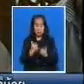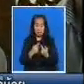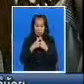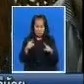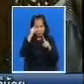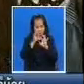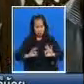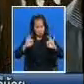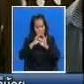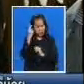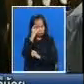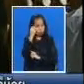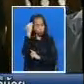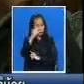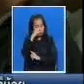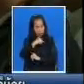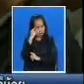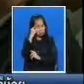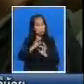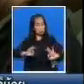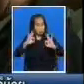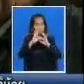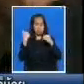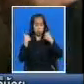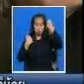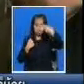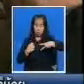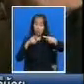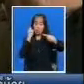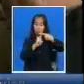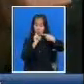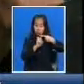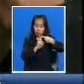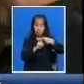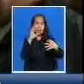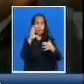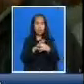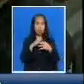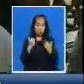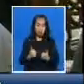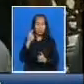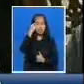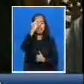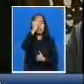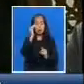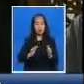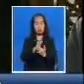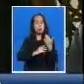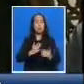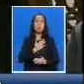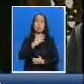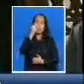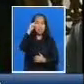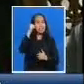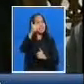งคิดทบทวนเนี่ยผมเห็นมี2เรื่องใหญ่ ๆครับ คือเรื่องแรกก็คือในขณะที่เราบอกภาคภูมิใจว่าเราเป็นประเทศ